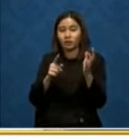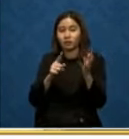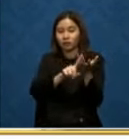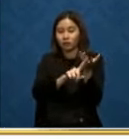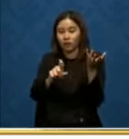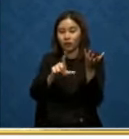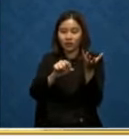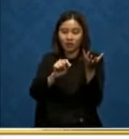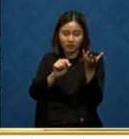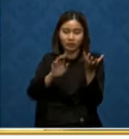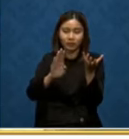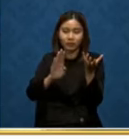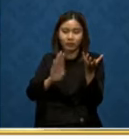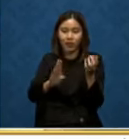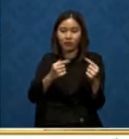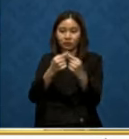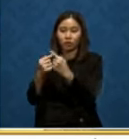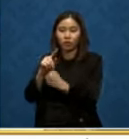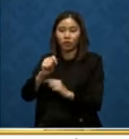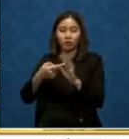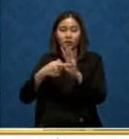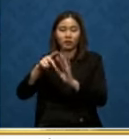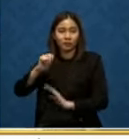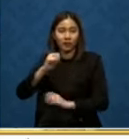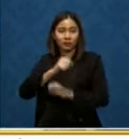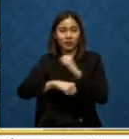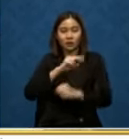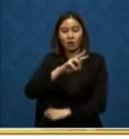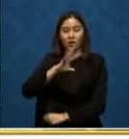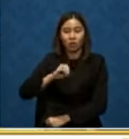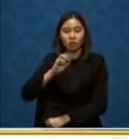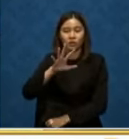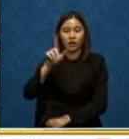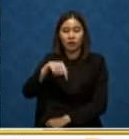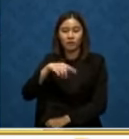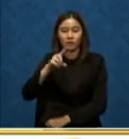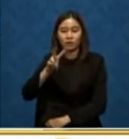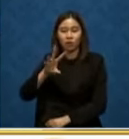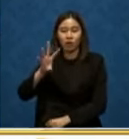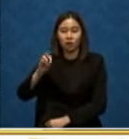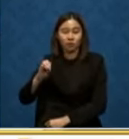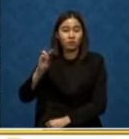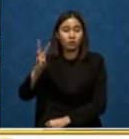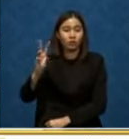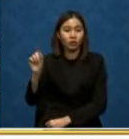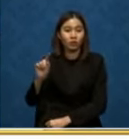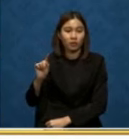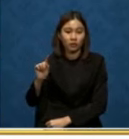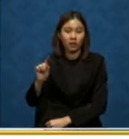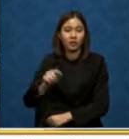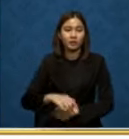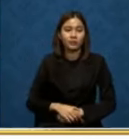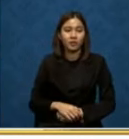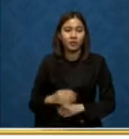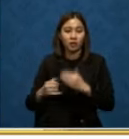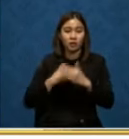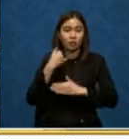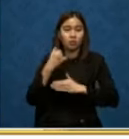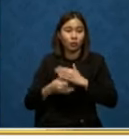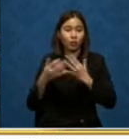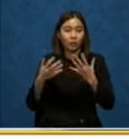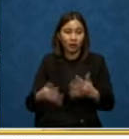ส่วนในฤดูกาลผลิตของปี 2565ทับ 2566นั้นหลังจากสิ้นสุดหีบอ้อย